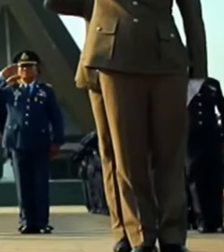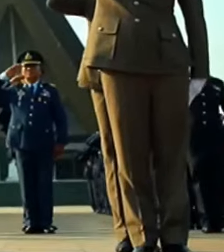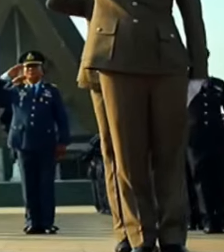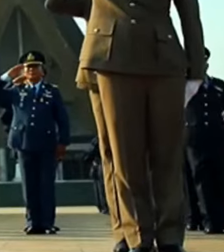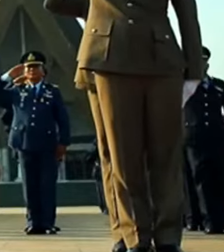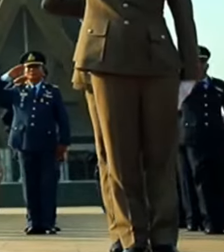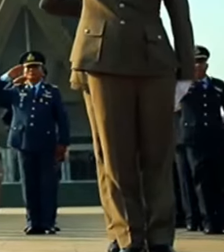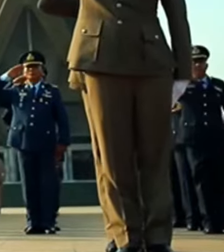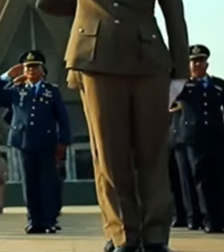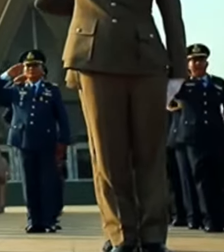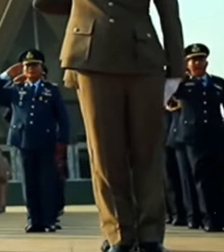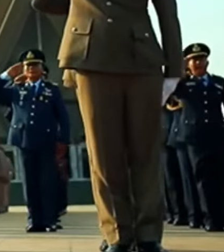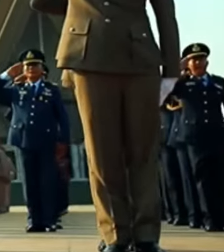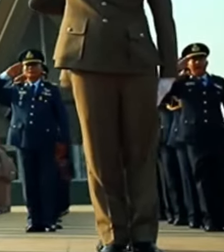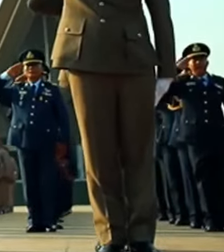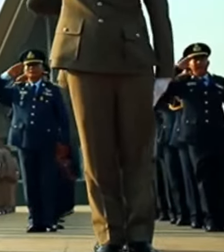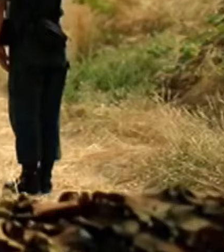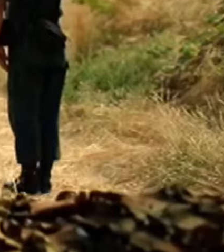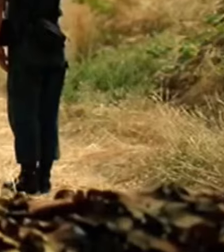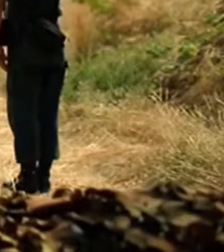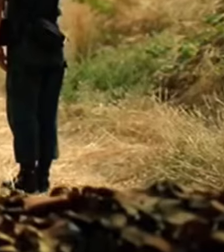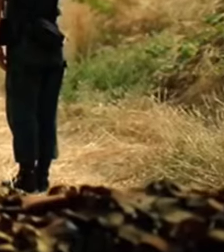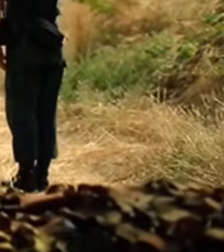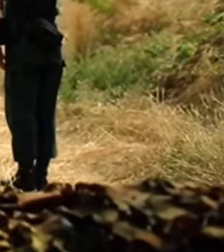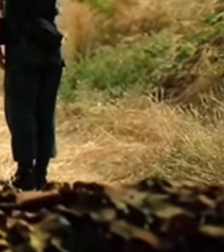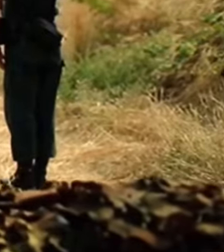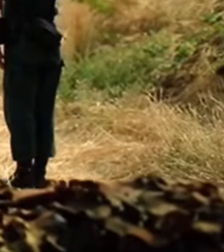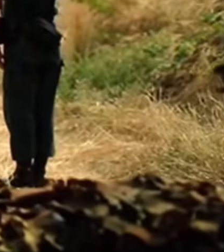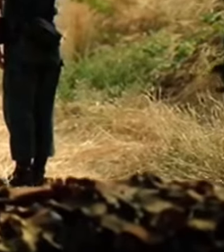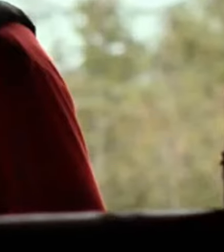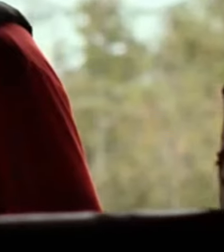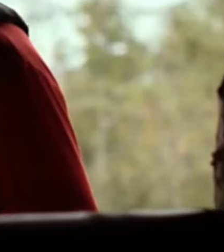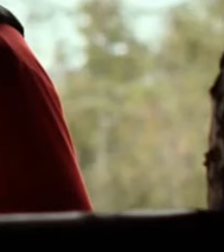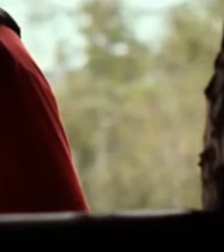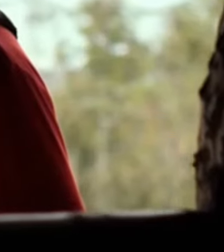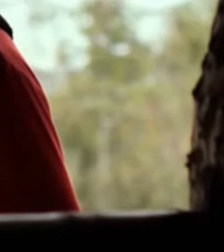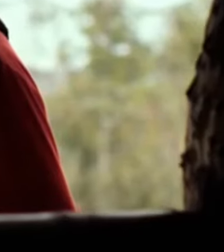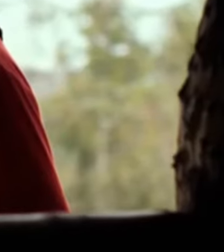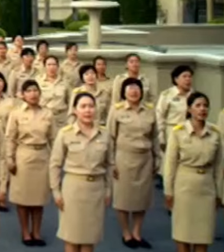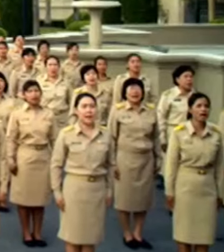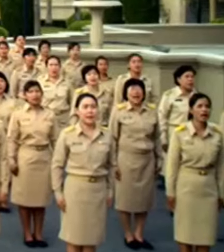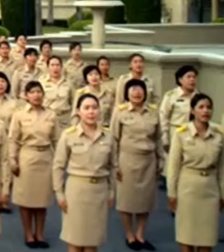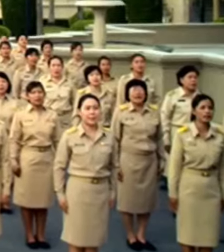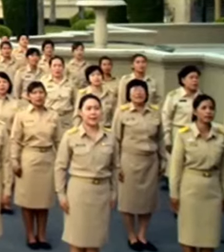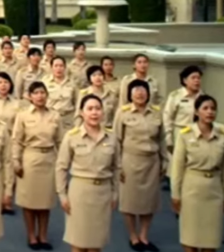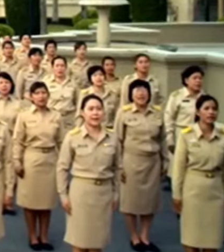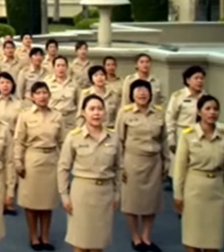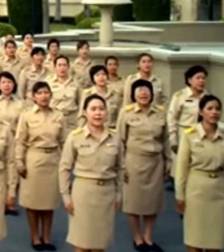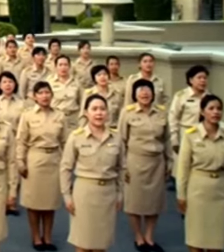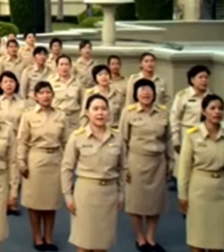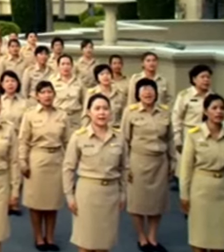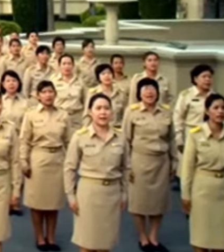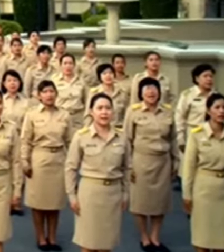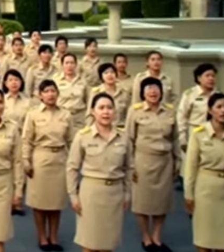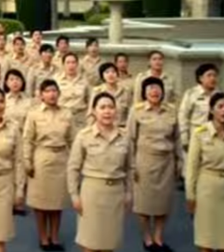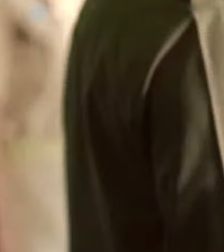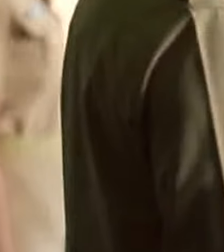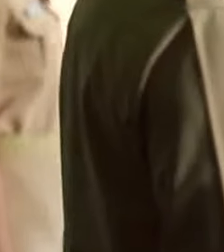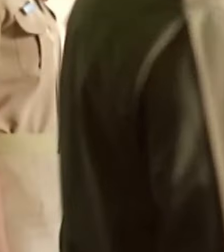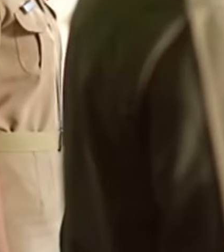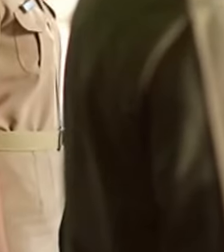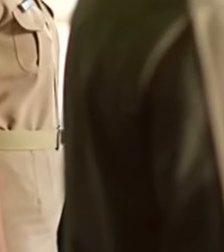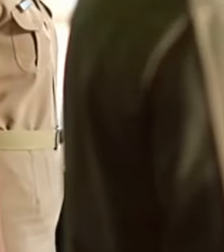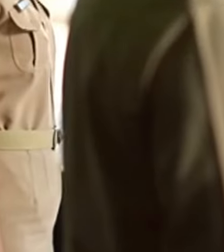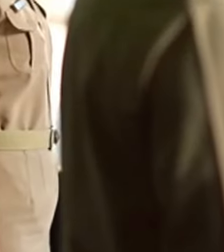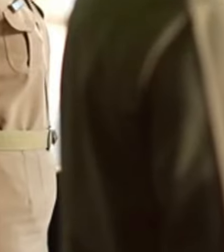แต่ถึงรบไม่กาเอกราชจไม่ไทยใครคี